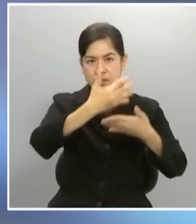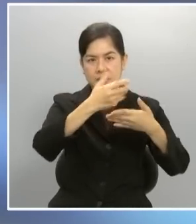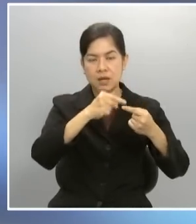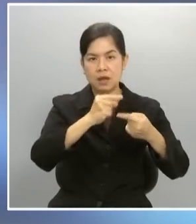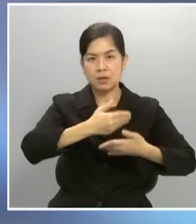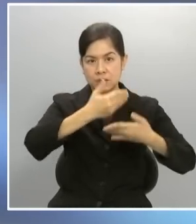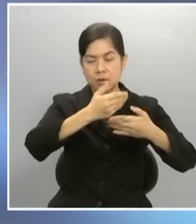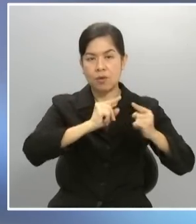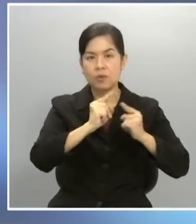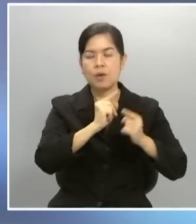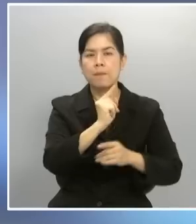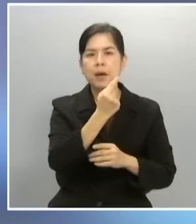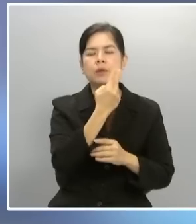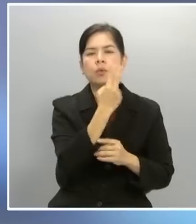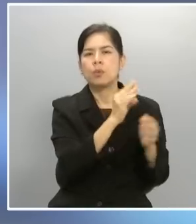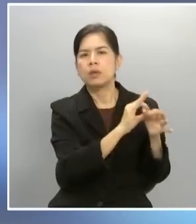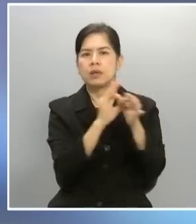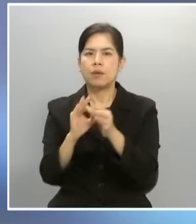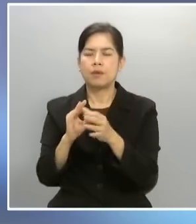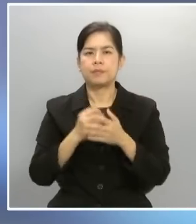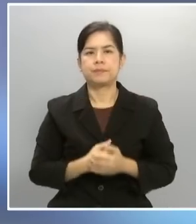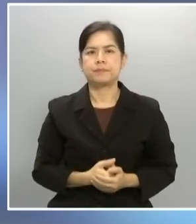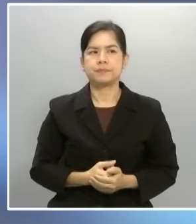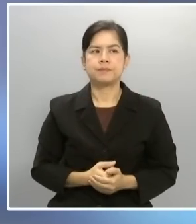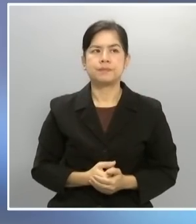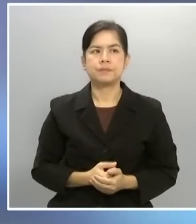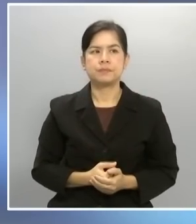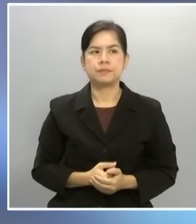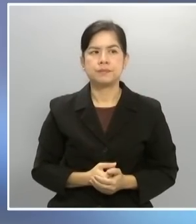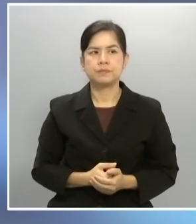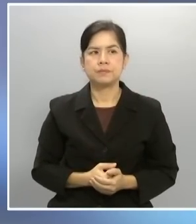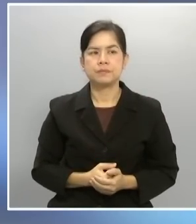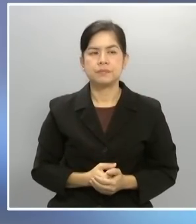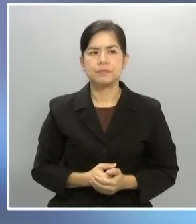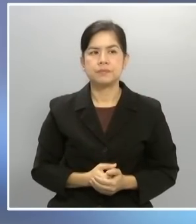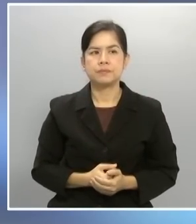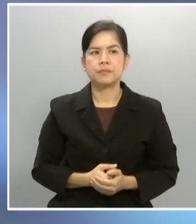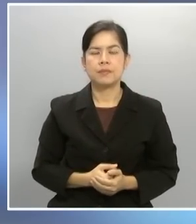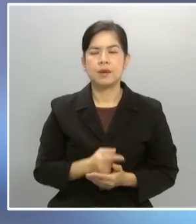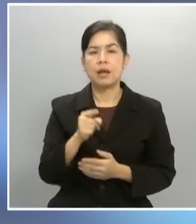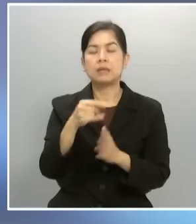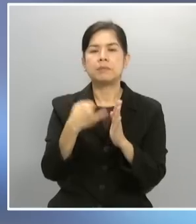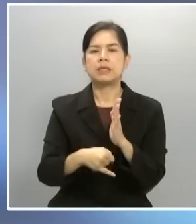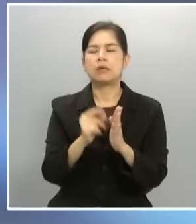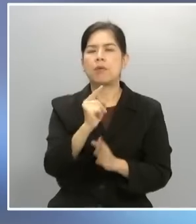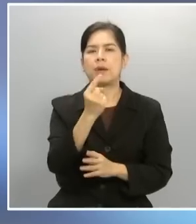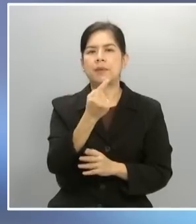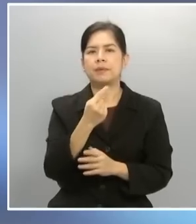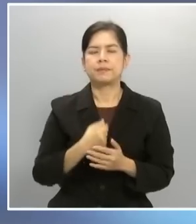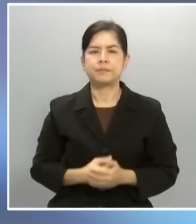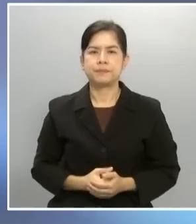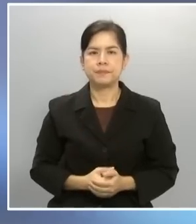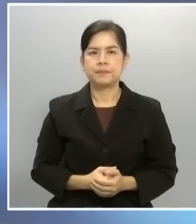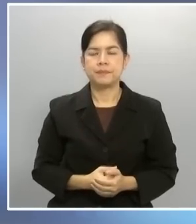นะฮะจะได้ไล่เรียงได้เลยอ่ะดูนะฮะอันนี้ขึ้นผิดนะครับอ่ะเดี๋ยวดูอันแรก